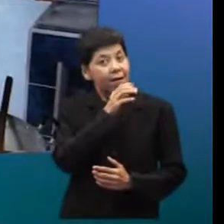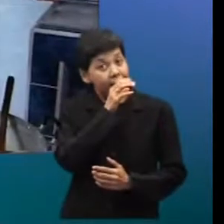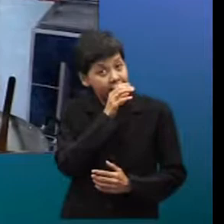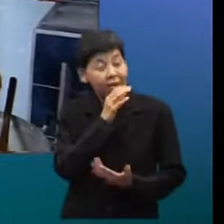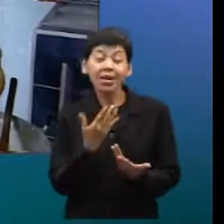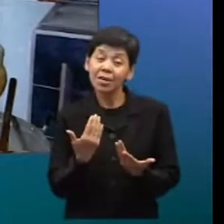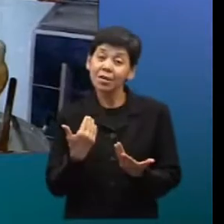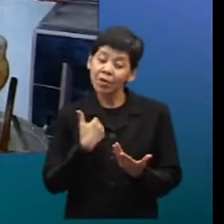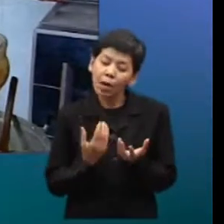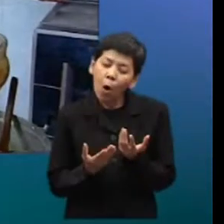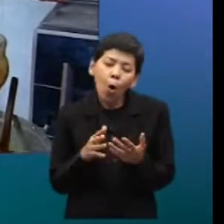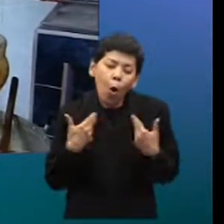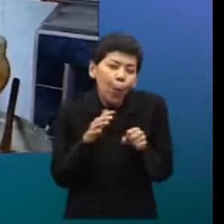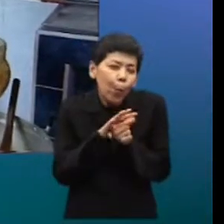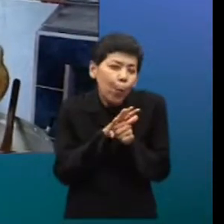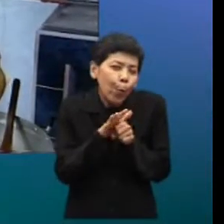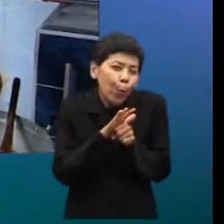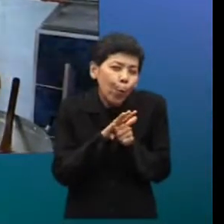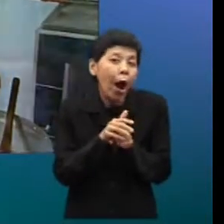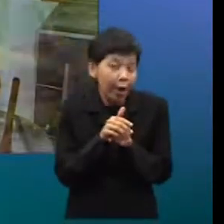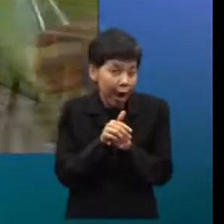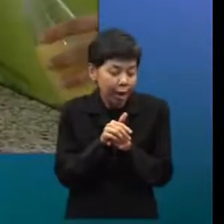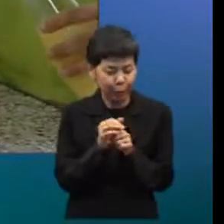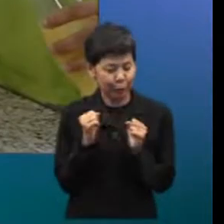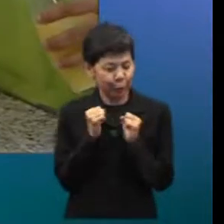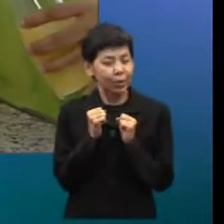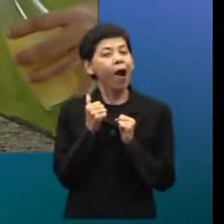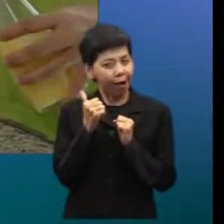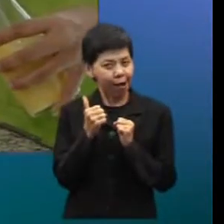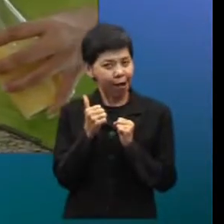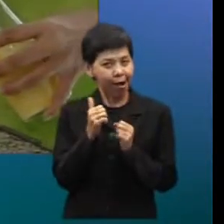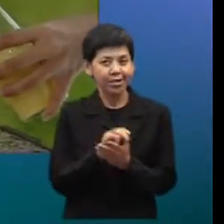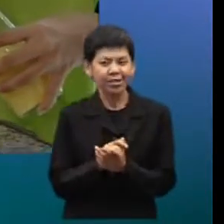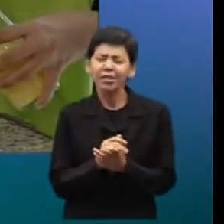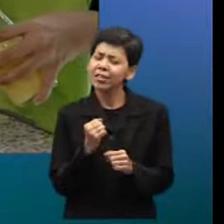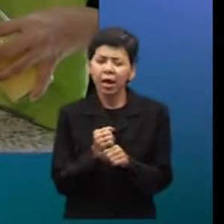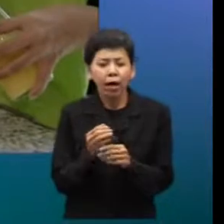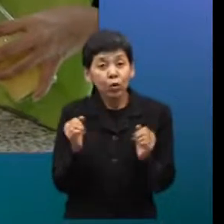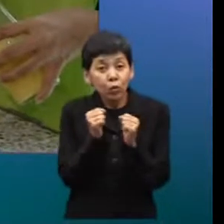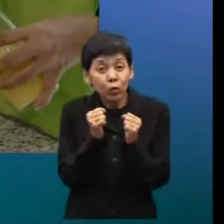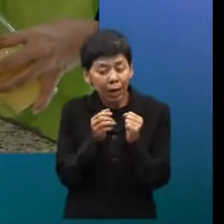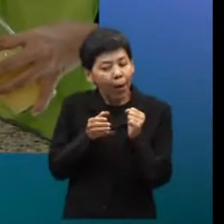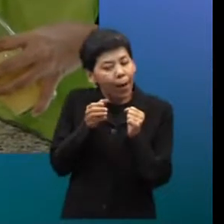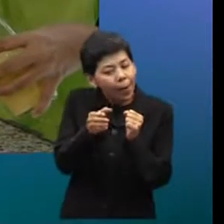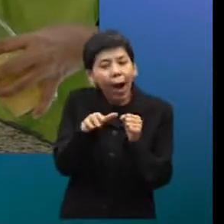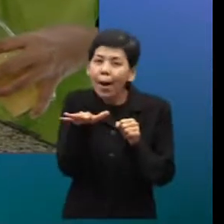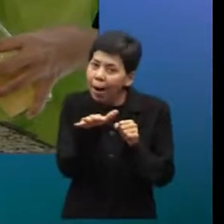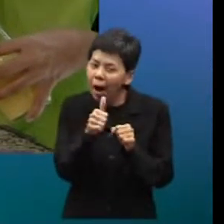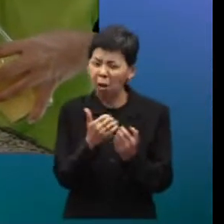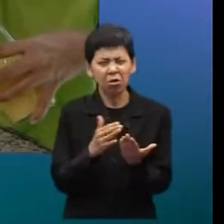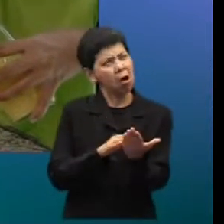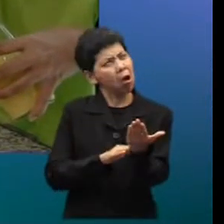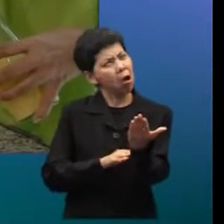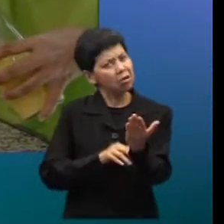ได้ทั้งในขณะที่ยังอุ่นๆหรือจะดื่มแบบเย็นๆก็ได้ครับ ซึ่งสามารถเก็บไว้ในตู้เย็นช่องธรรมดา